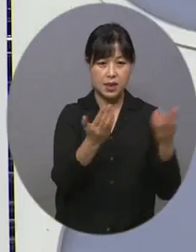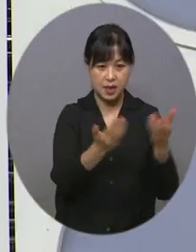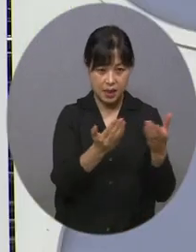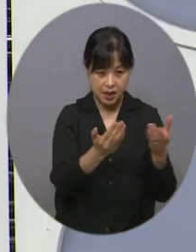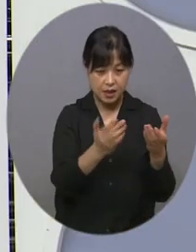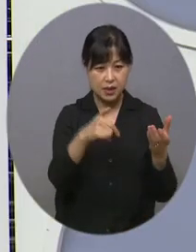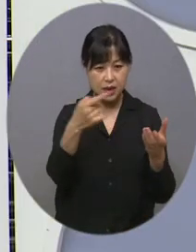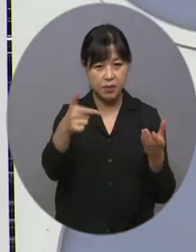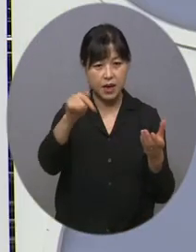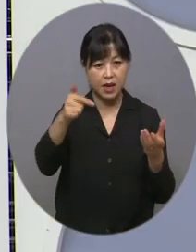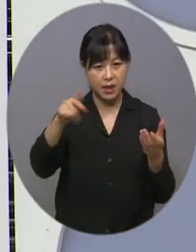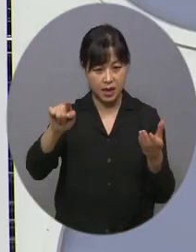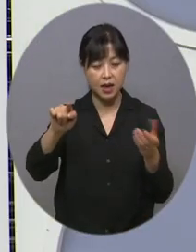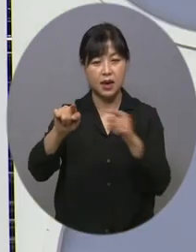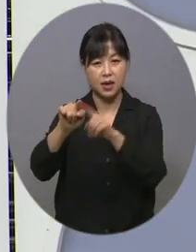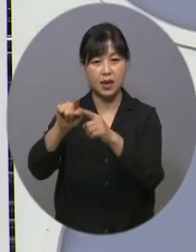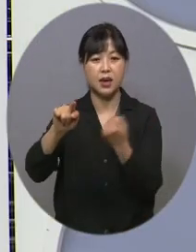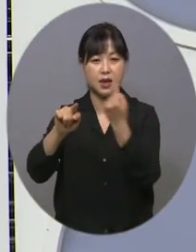이제 가나 대사를